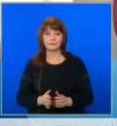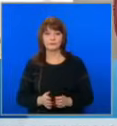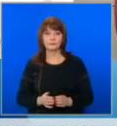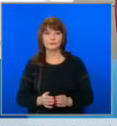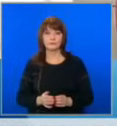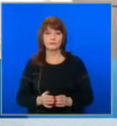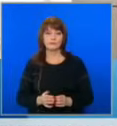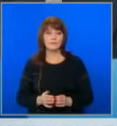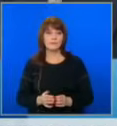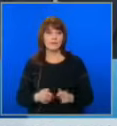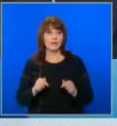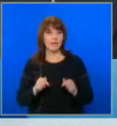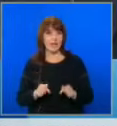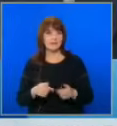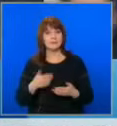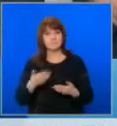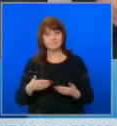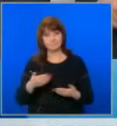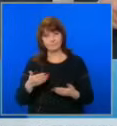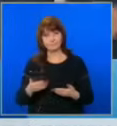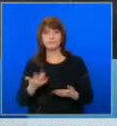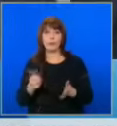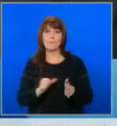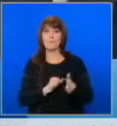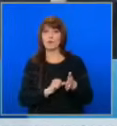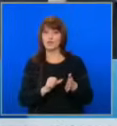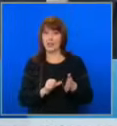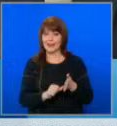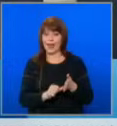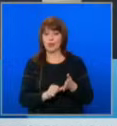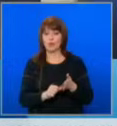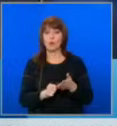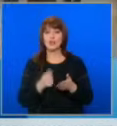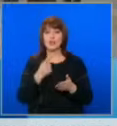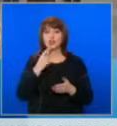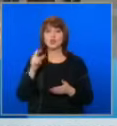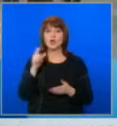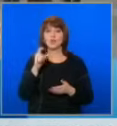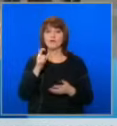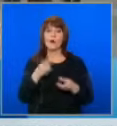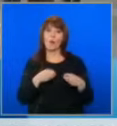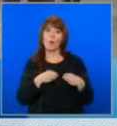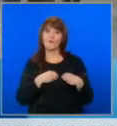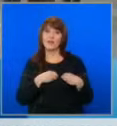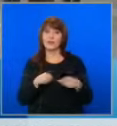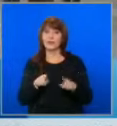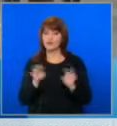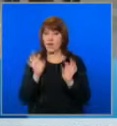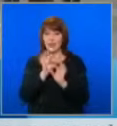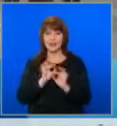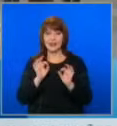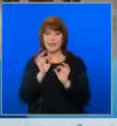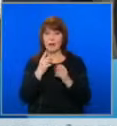продукти днес за пореден път беше подчертано че и столтенберг увери също така че няма